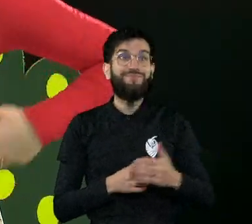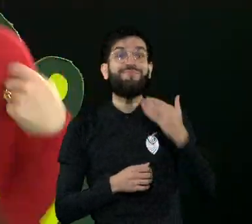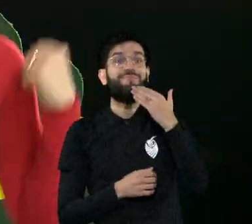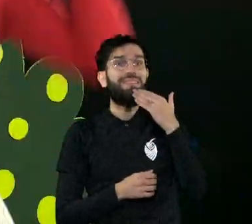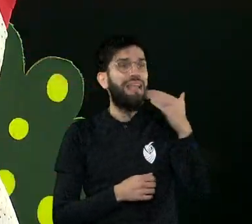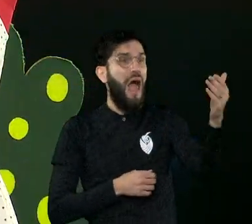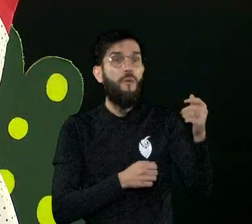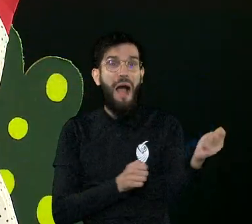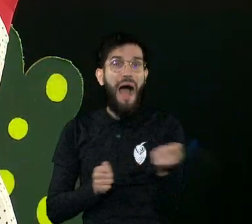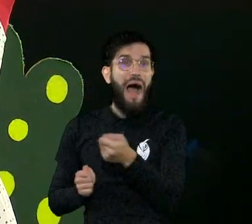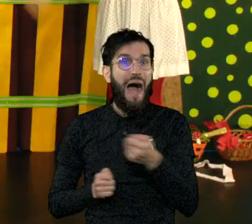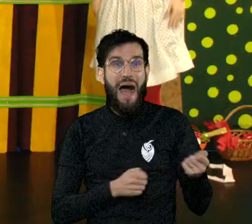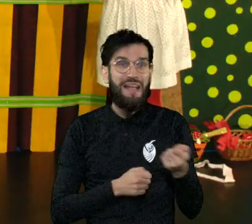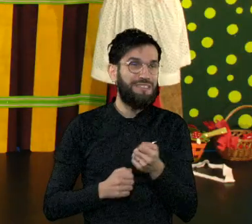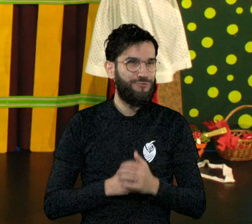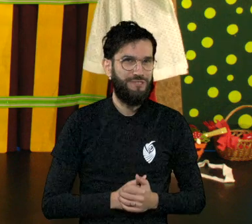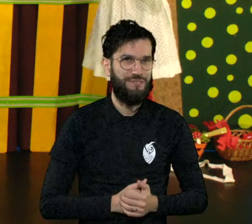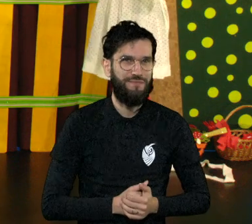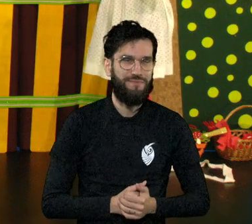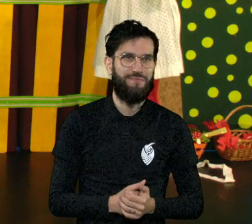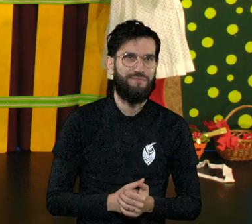Preza hasičom!